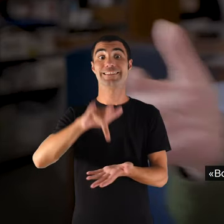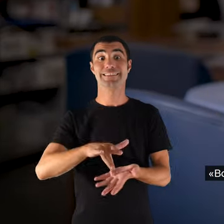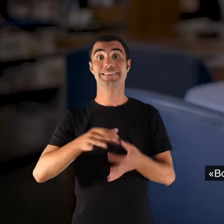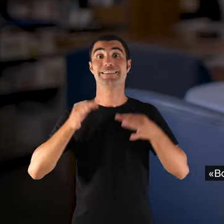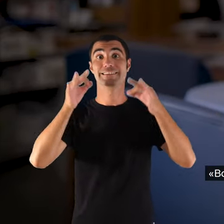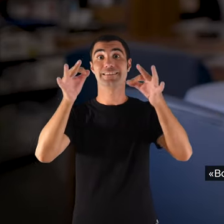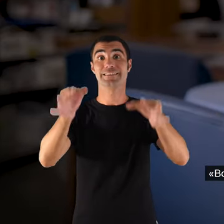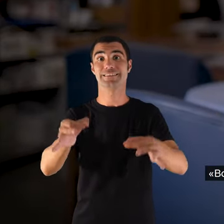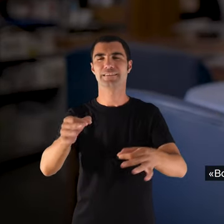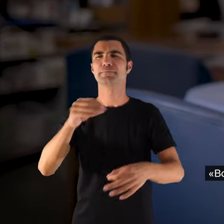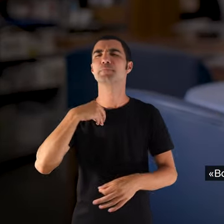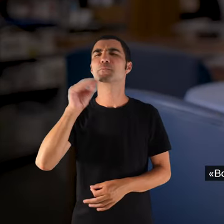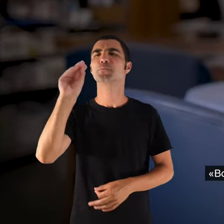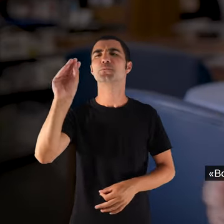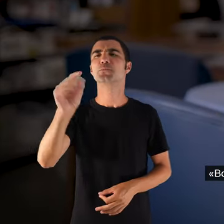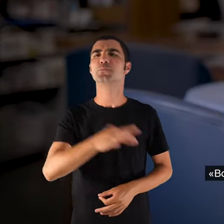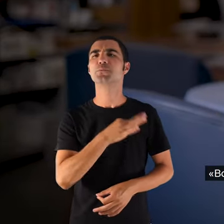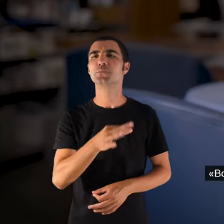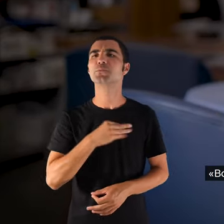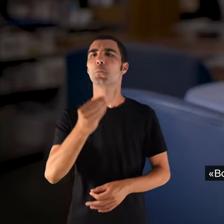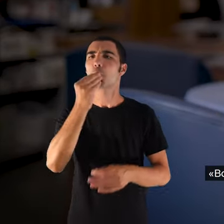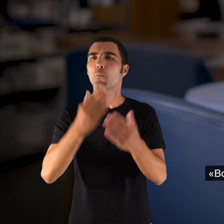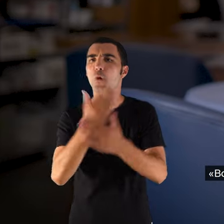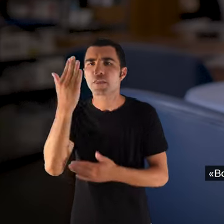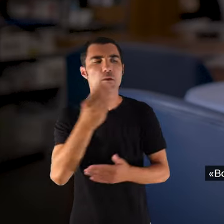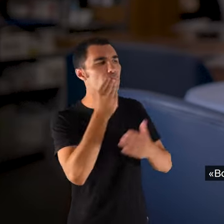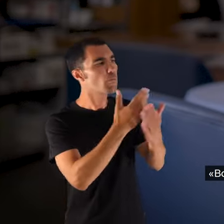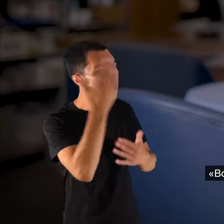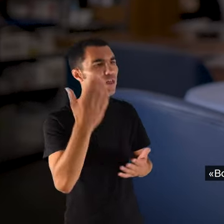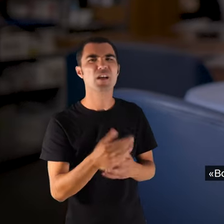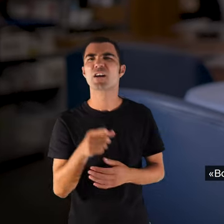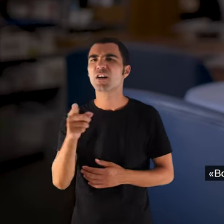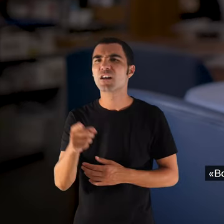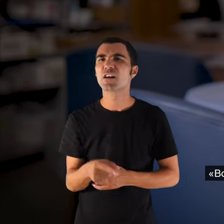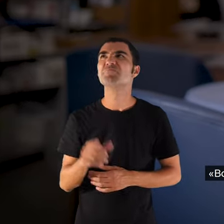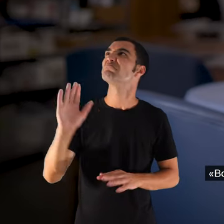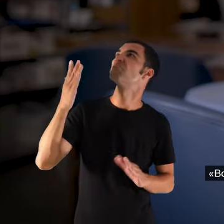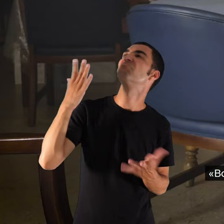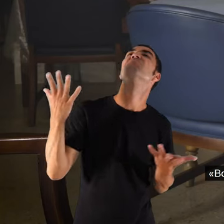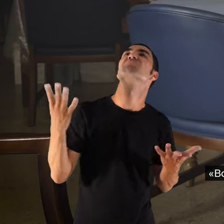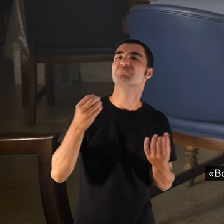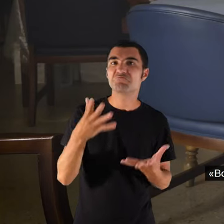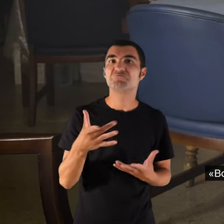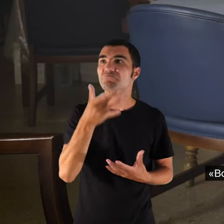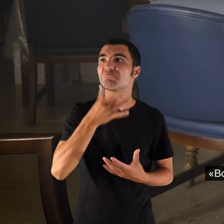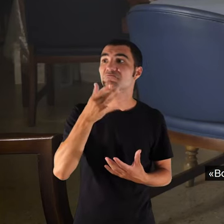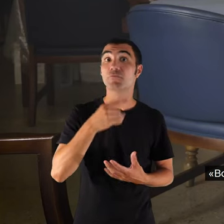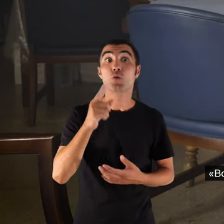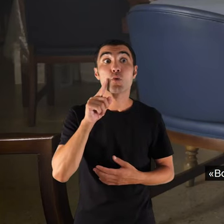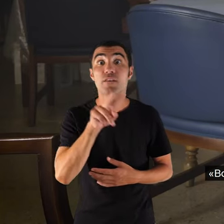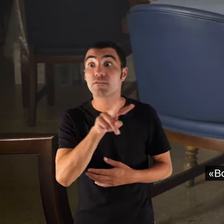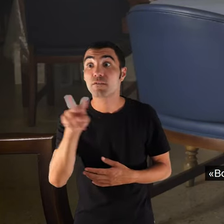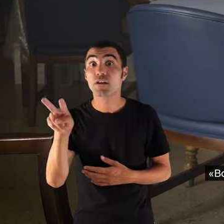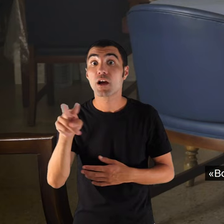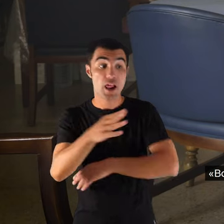van demanar aquell senyor, li diem bon dia, diu, que trobaven aquest temps? Diu, si vaig sortir